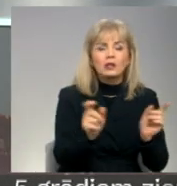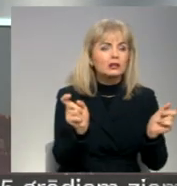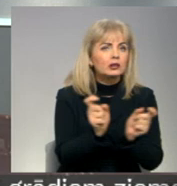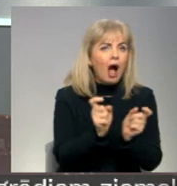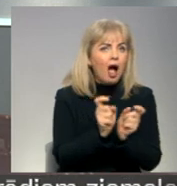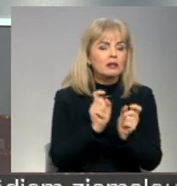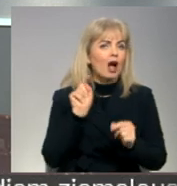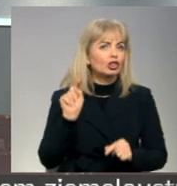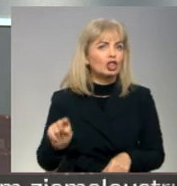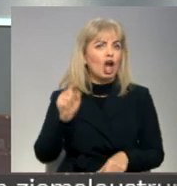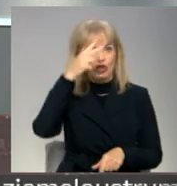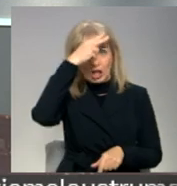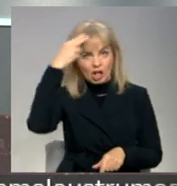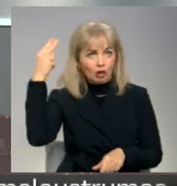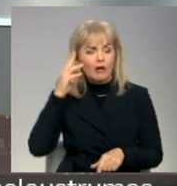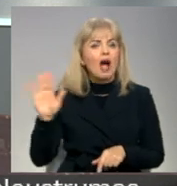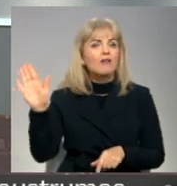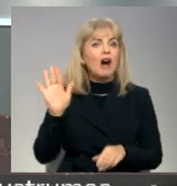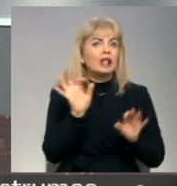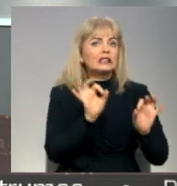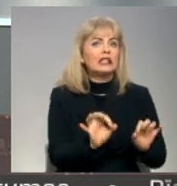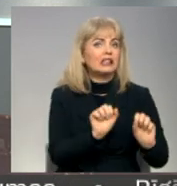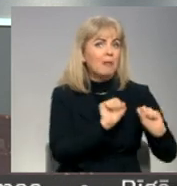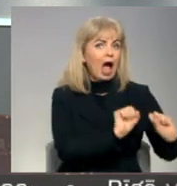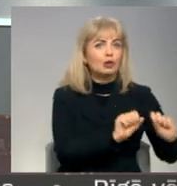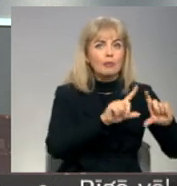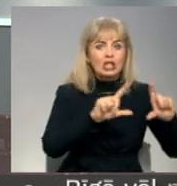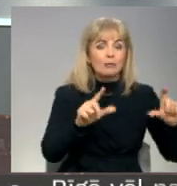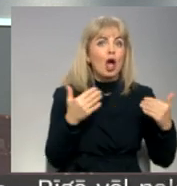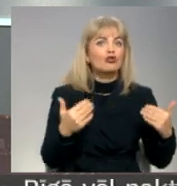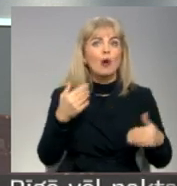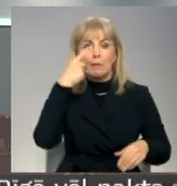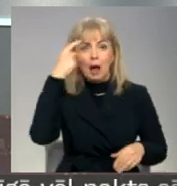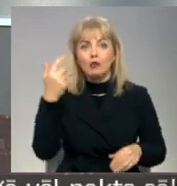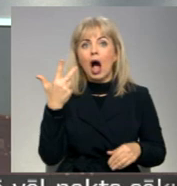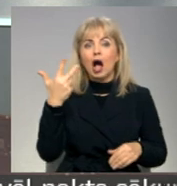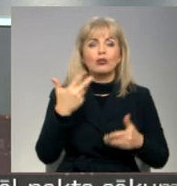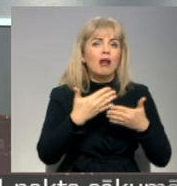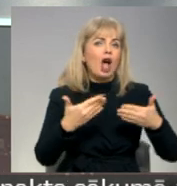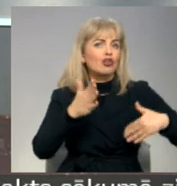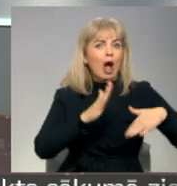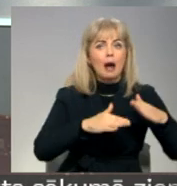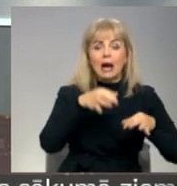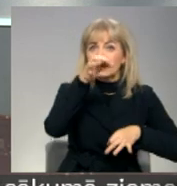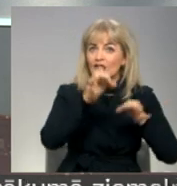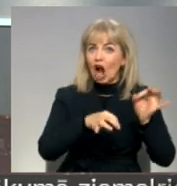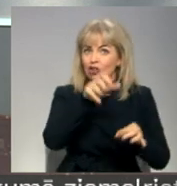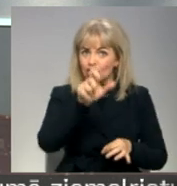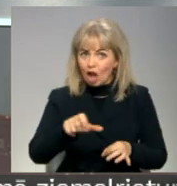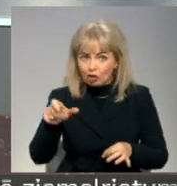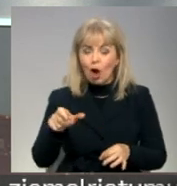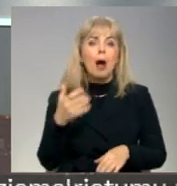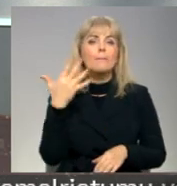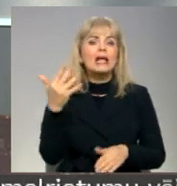Lietuvā. Valsts tiesība aizsardzības iestāde šodien paziņoja par 8 dažāda ranga tiesnešu un 5 pazīstamu advokātu